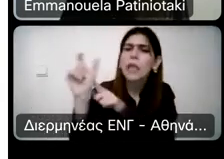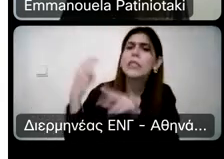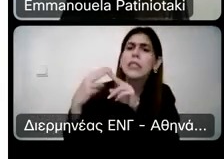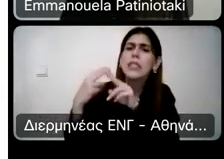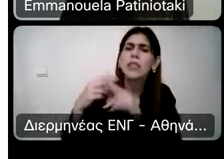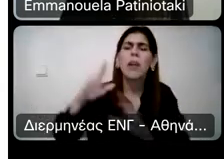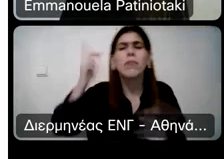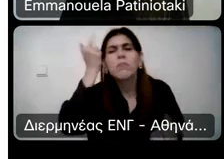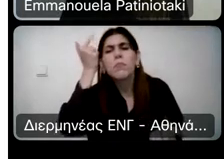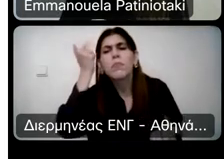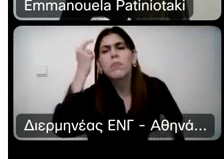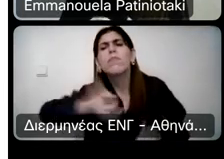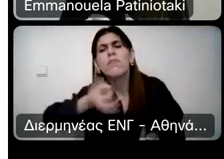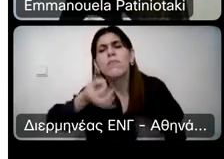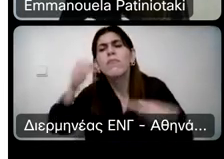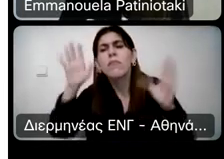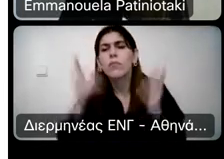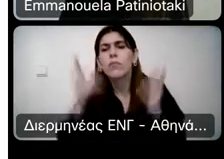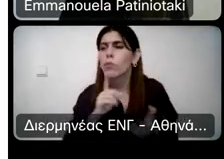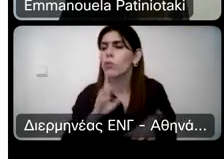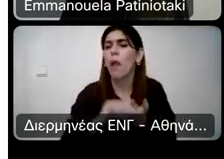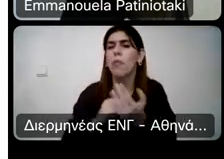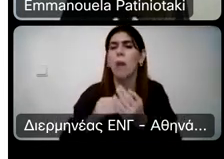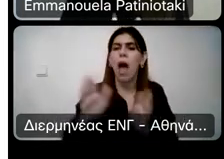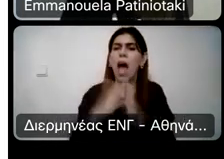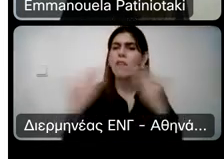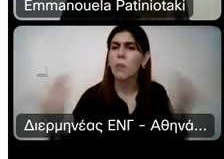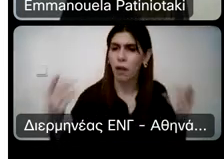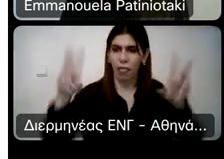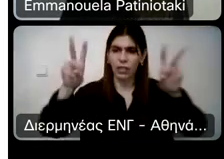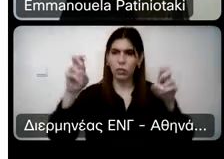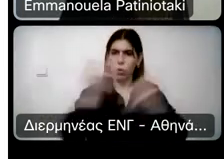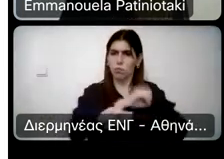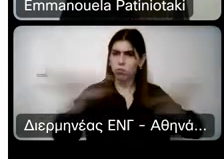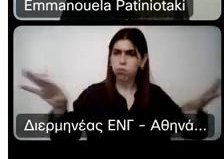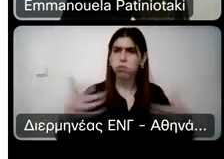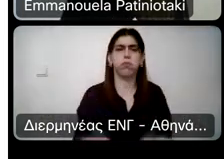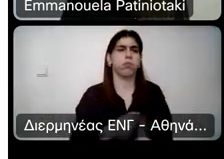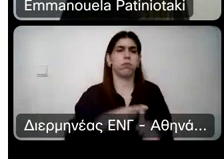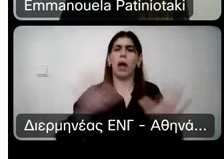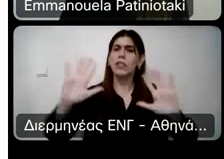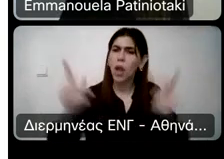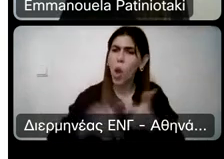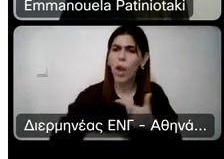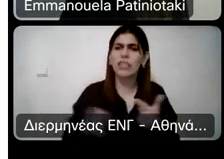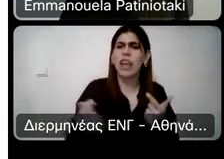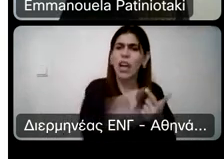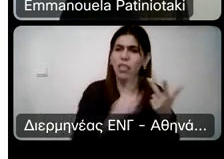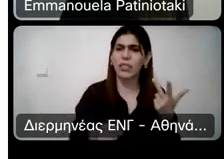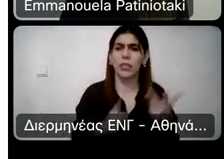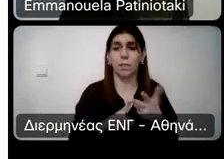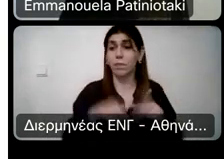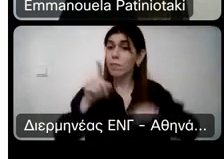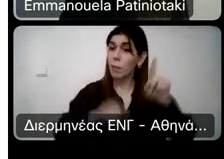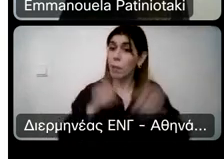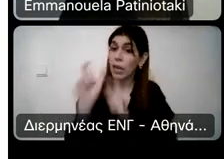μαζικής ενημέρωσης, το βλέπουμε στους τίτλους των εφημερίδων, βλέπουμε χρήση των όρων με σκοπό την προσβολή. Θα